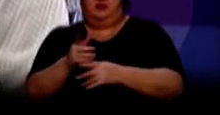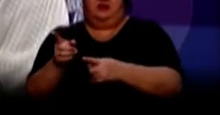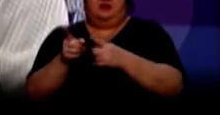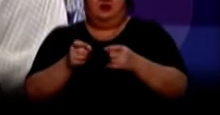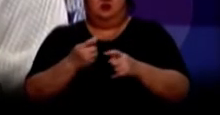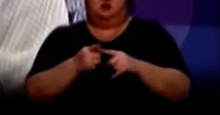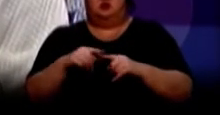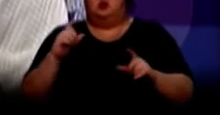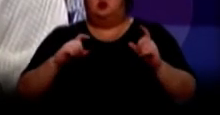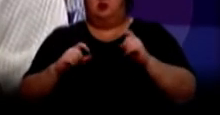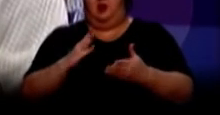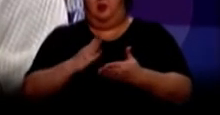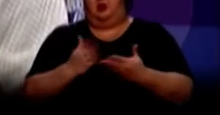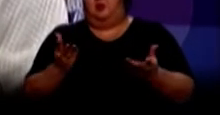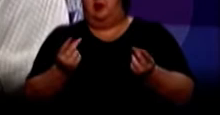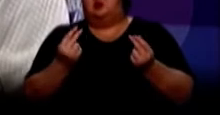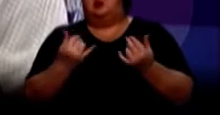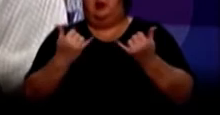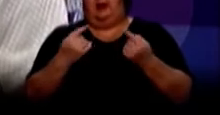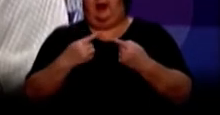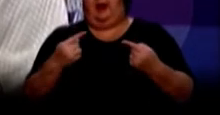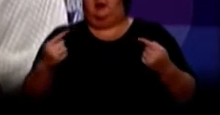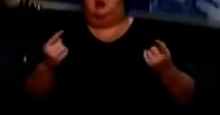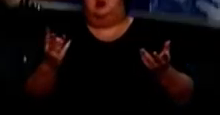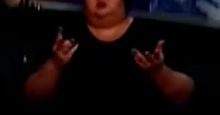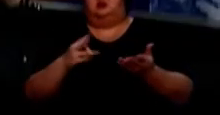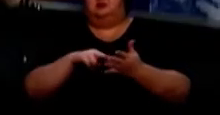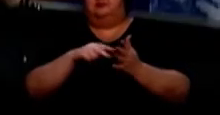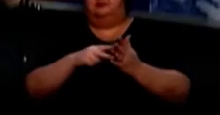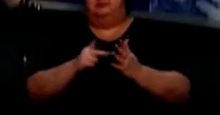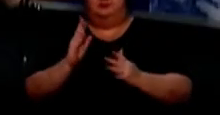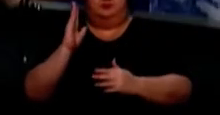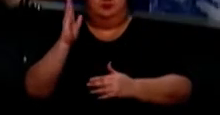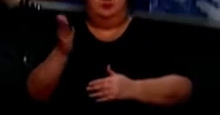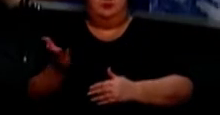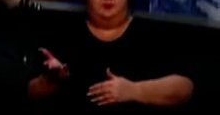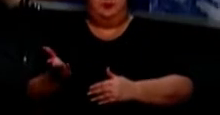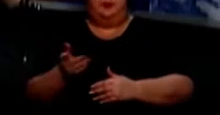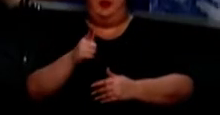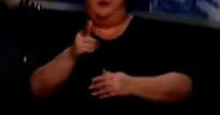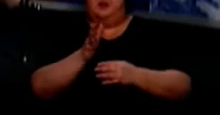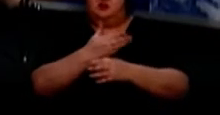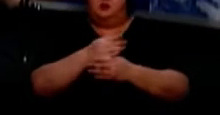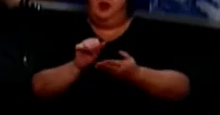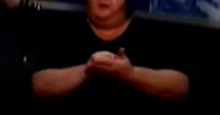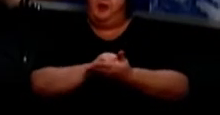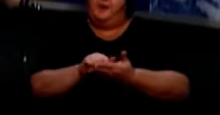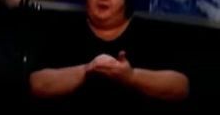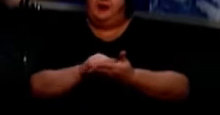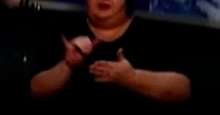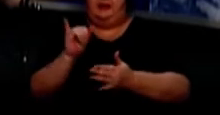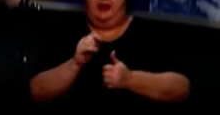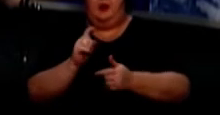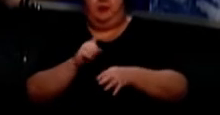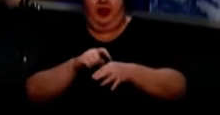цього студентів, матимуть ще якісь кошти для інших ініціатив. Вікторія, ви сортуватимете папір і пластик,